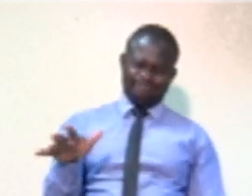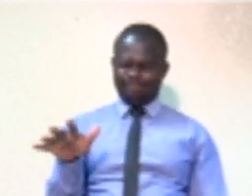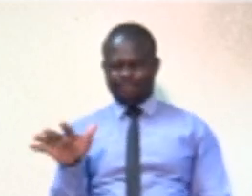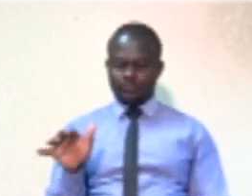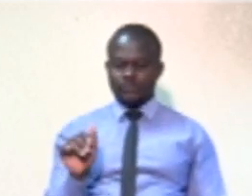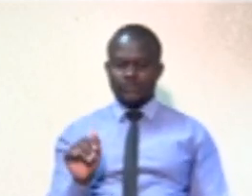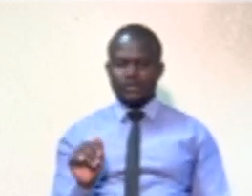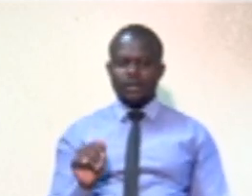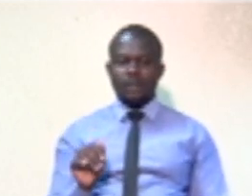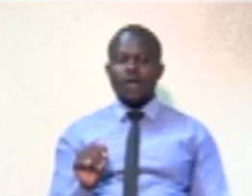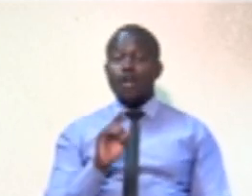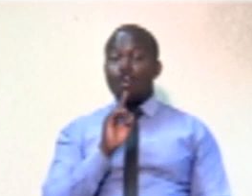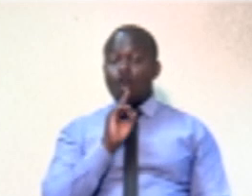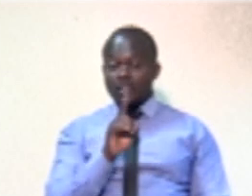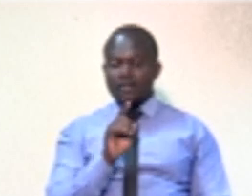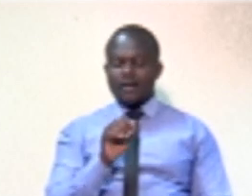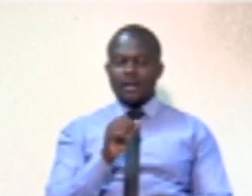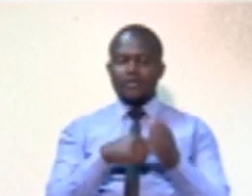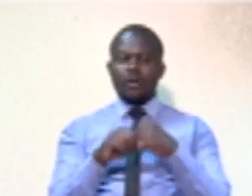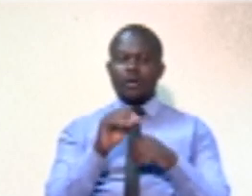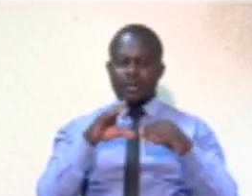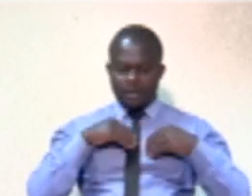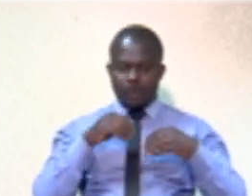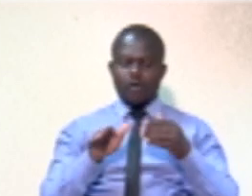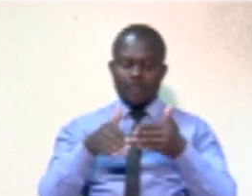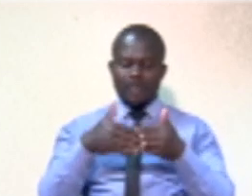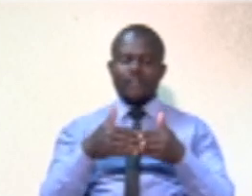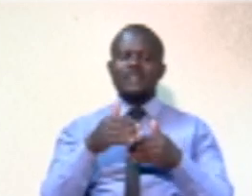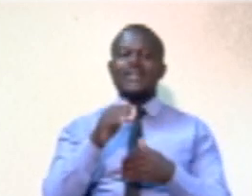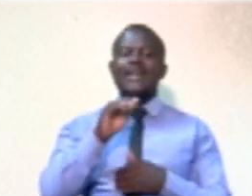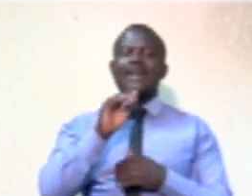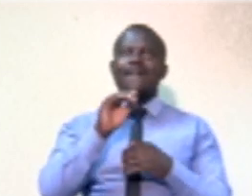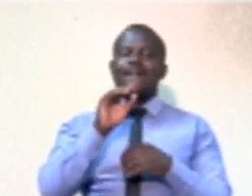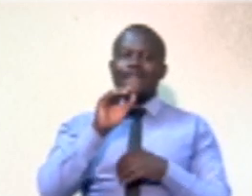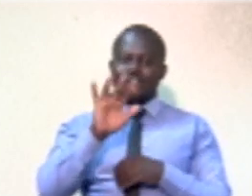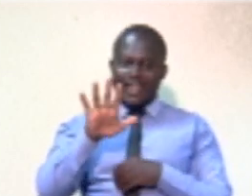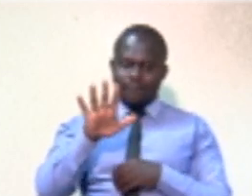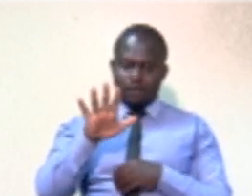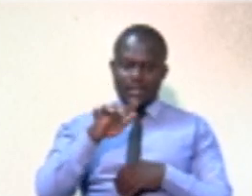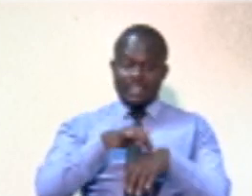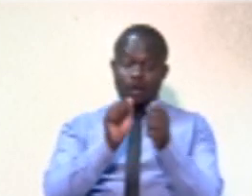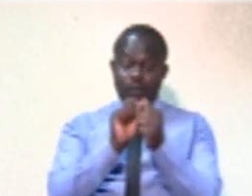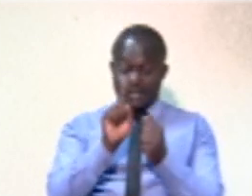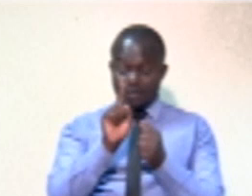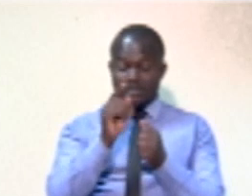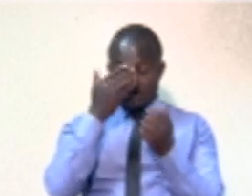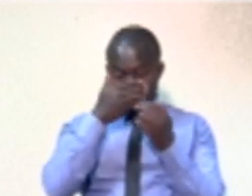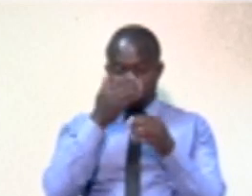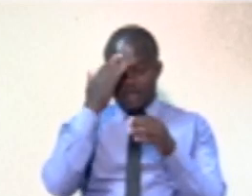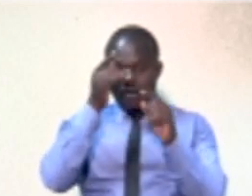yuko ibikorwa byemewe bigomba kuba byafunze saa 10 kugira ngo abantu babe bageze mu rugo saa 12.